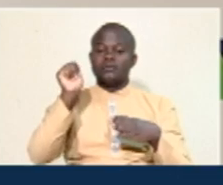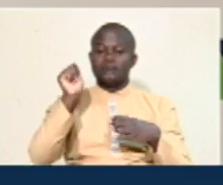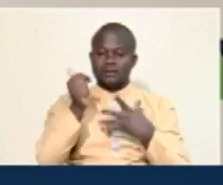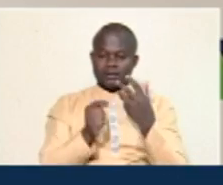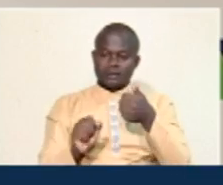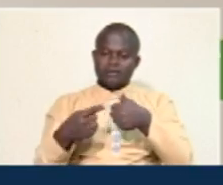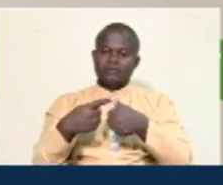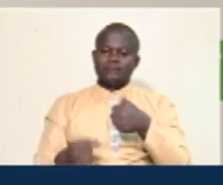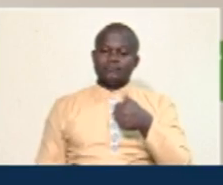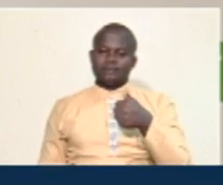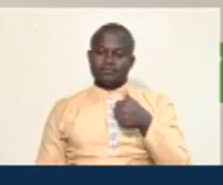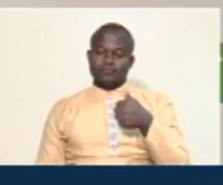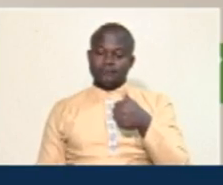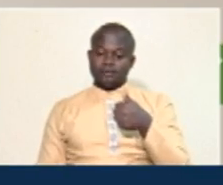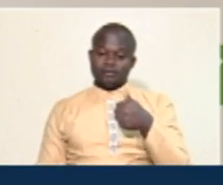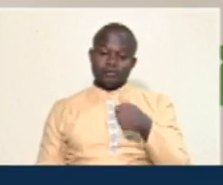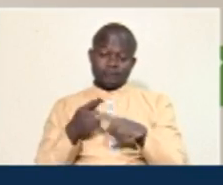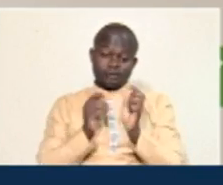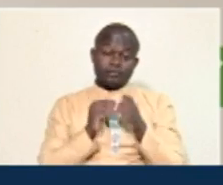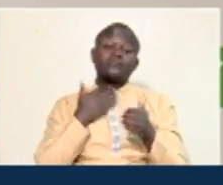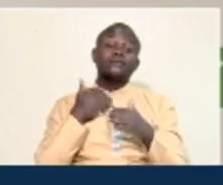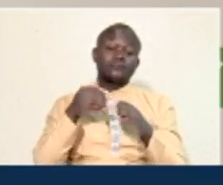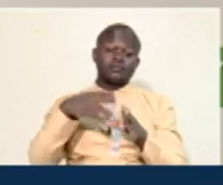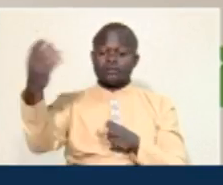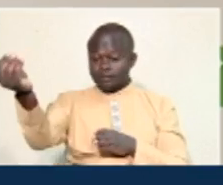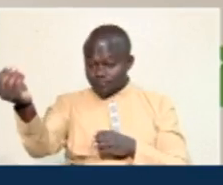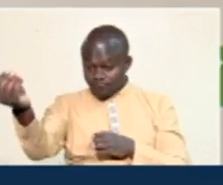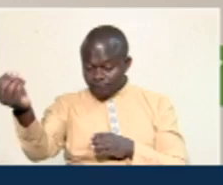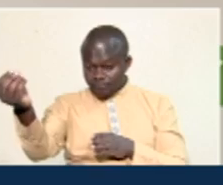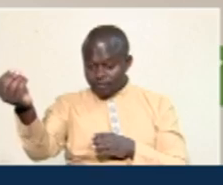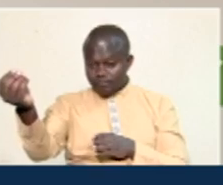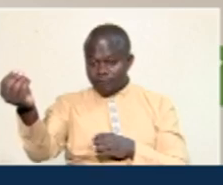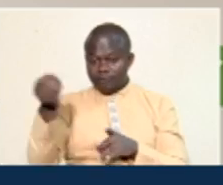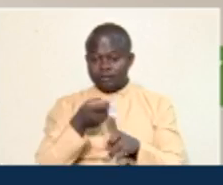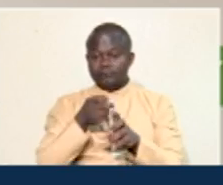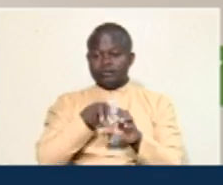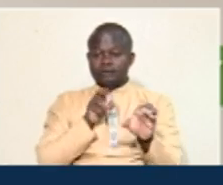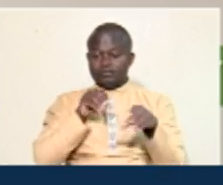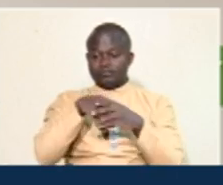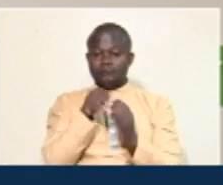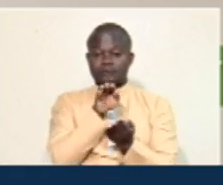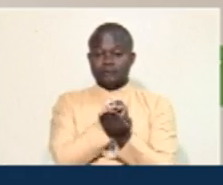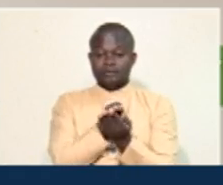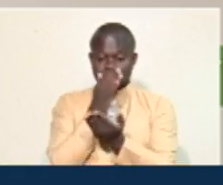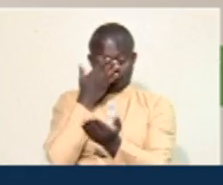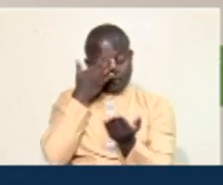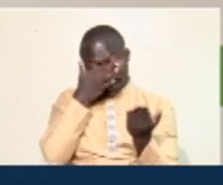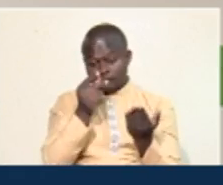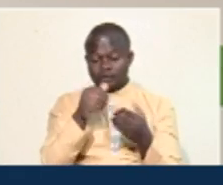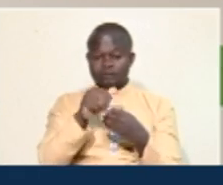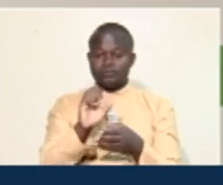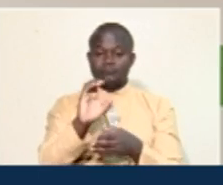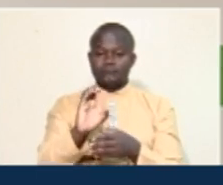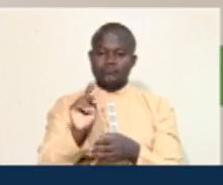cya mbere dushaka gukora. Ariko ushaka gusohoka akava muri banki, amafaranga KCB